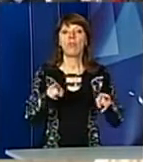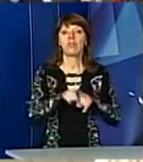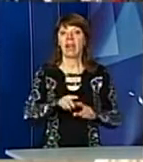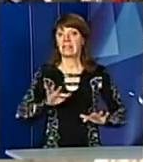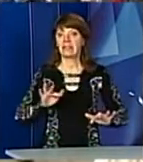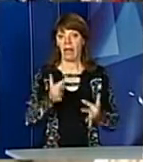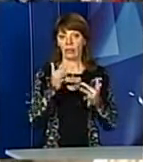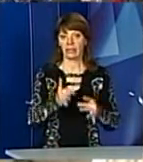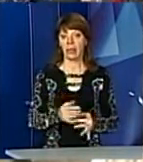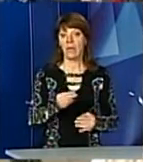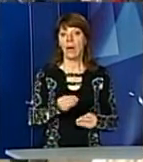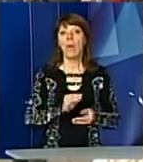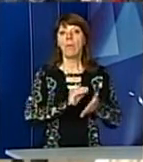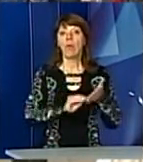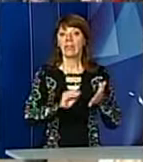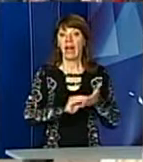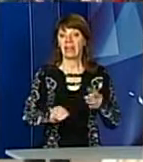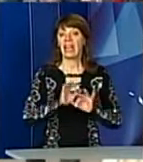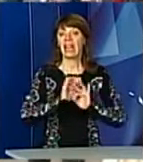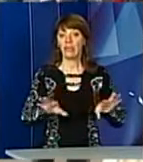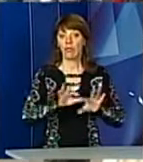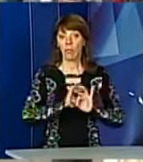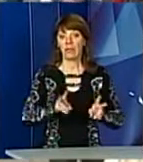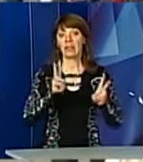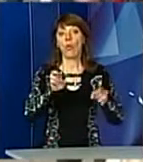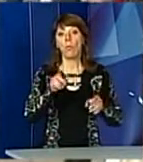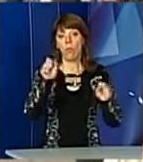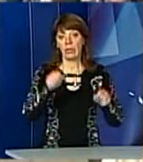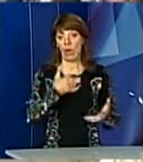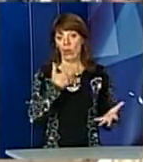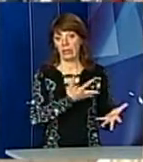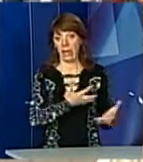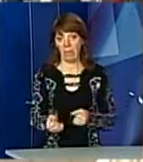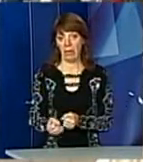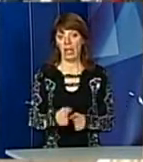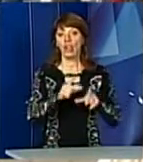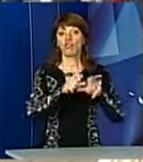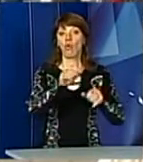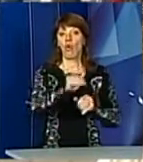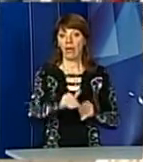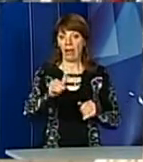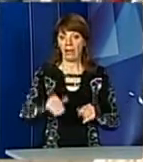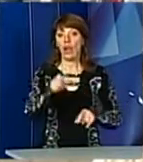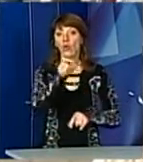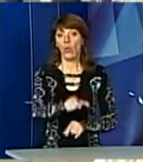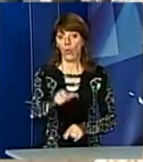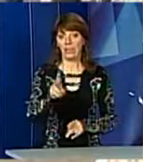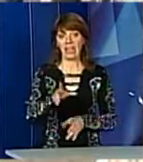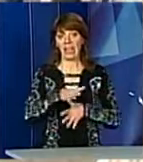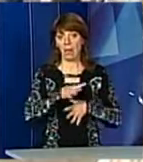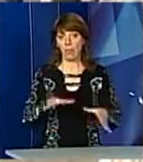сталося. Подати інформацію, яку би могли отримати і, допустимо, школярі, і люди, які не